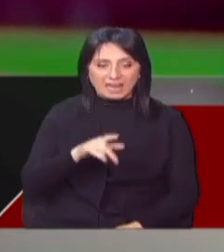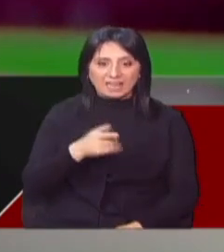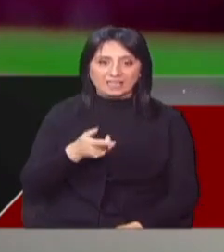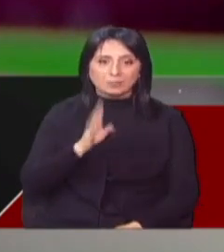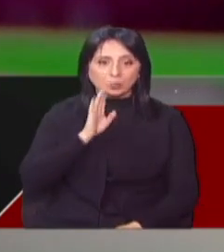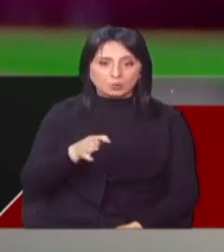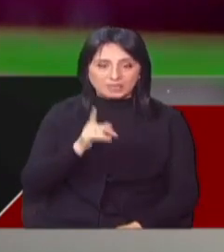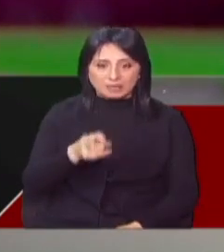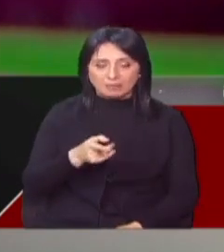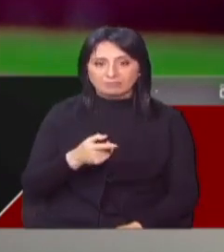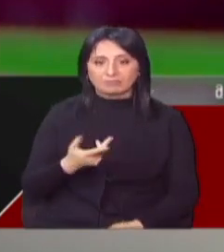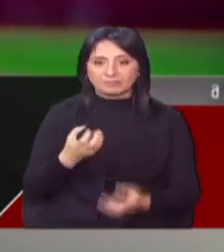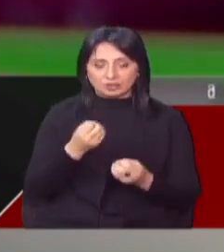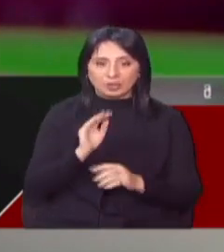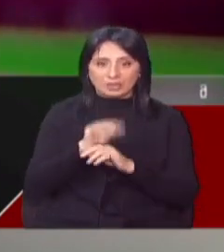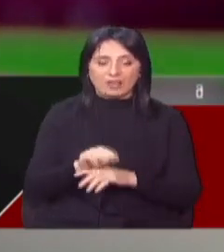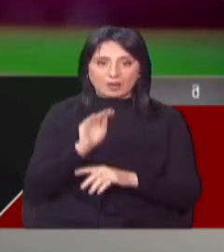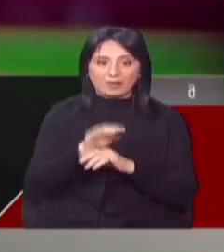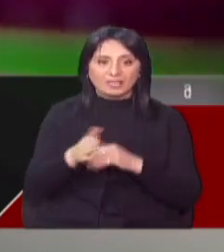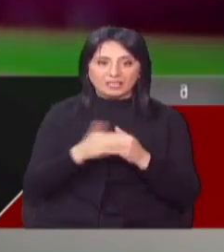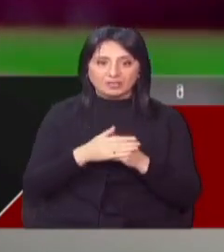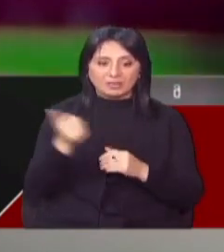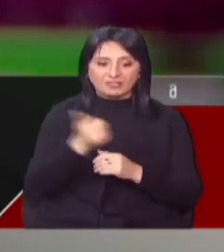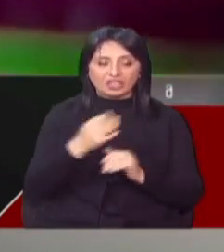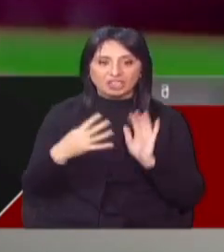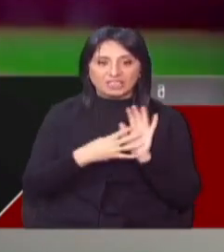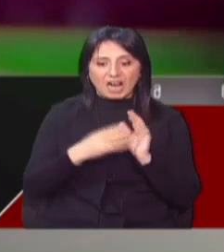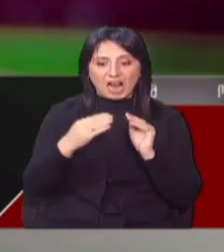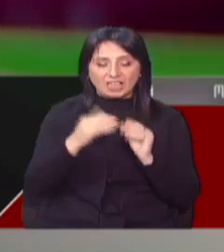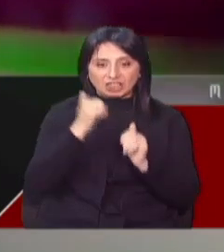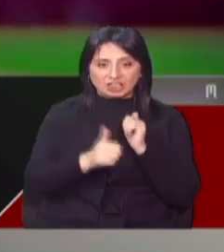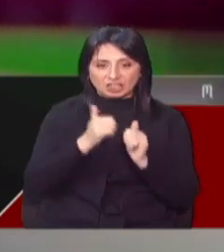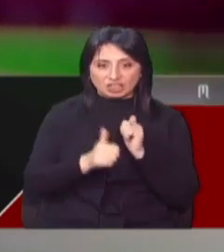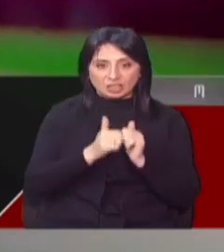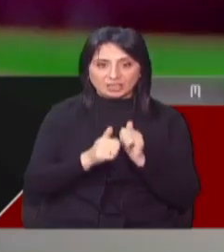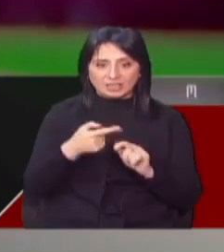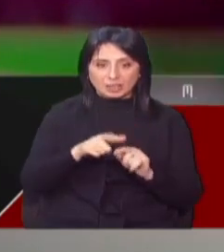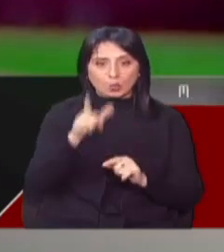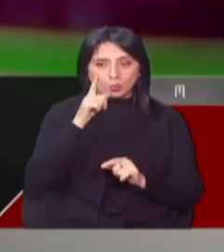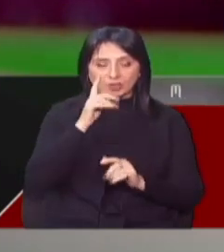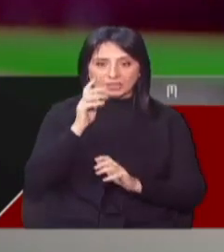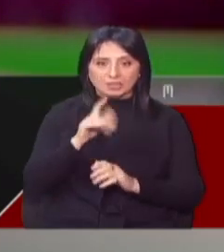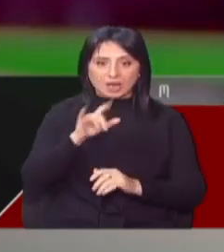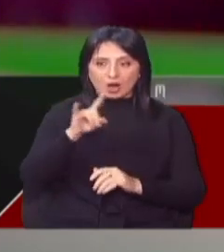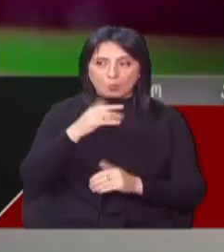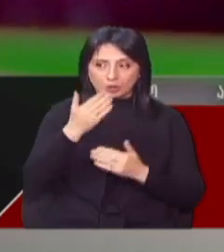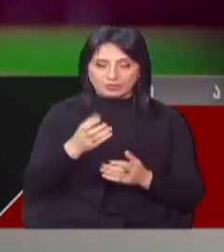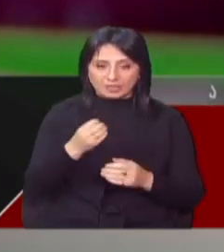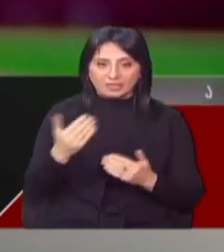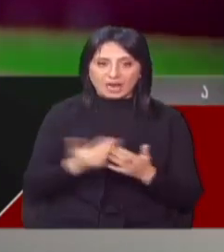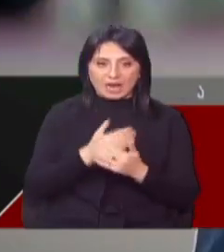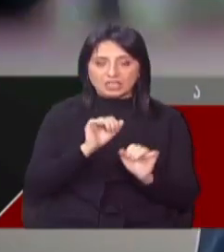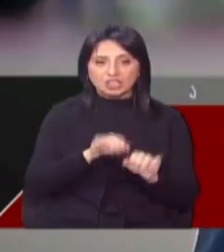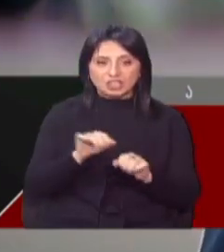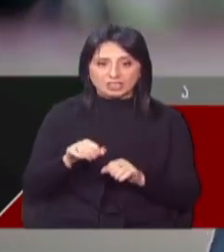და ასე შემდეგ, და დავამატებთ დაახლოებით კვირაში 9-10 ხშირეს. ეს არის ქუთაისის აეროპორტისთვის კიდევ ახალი